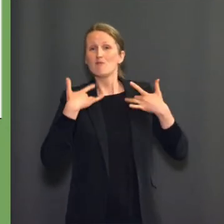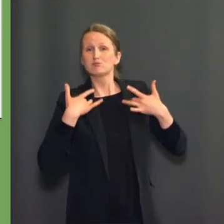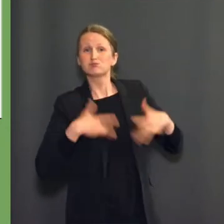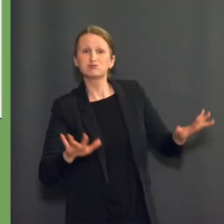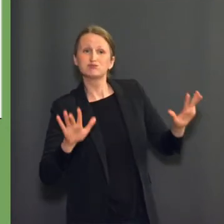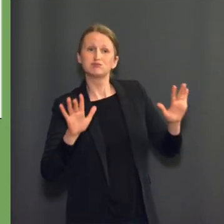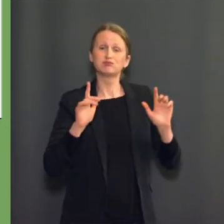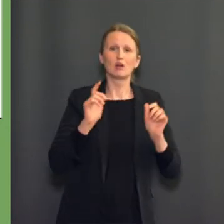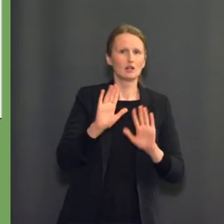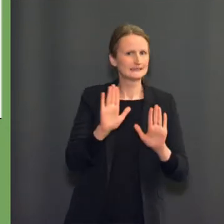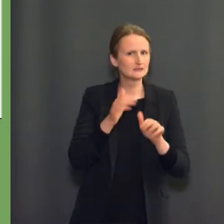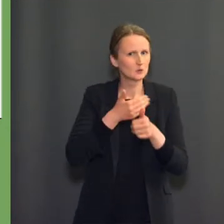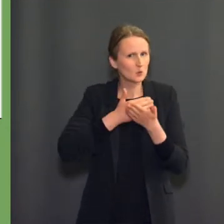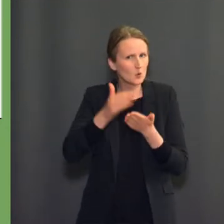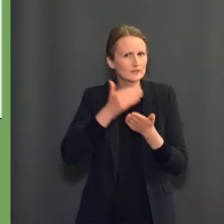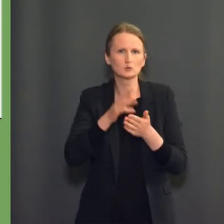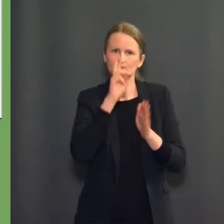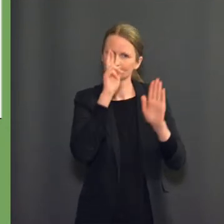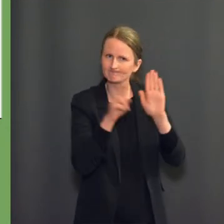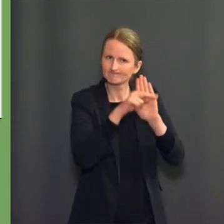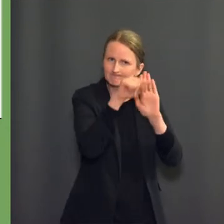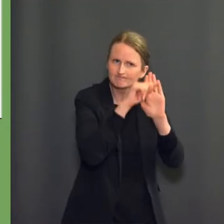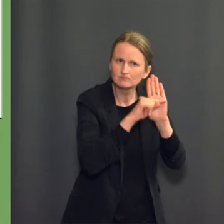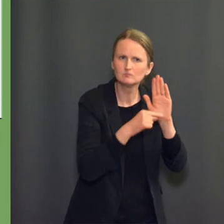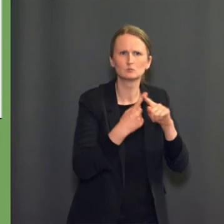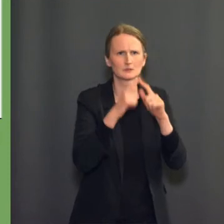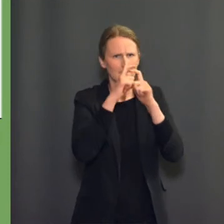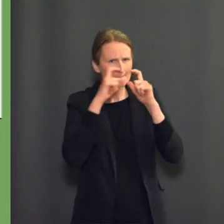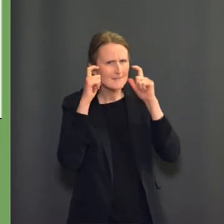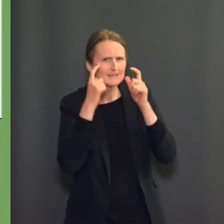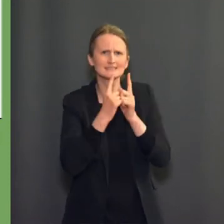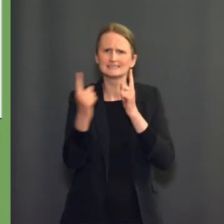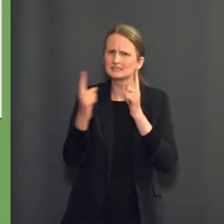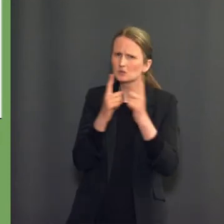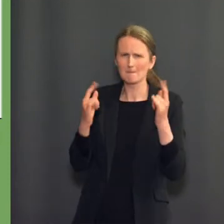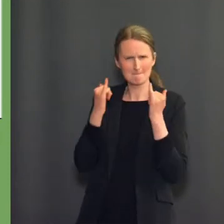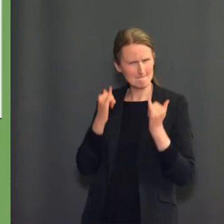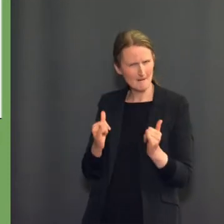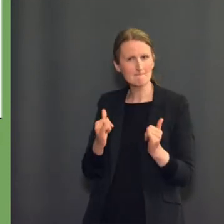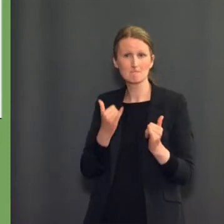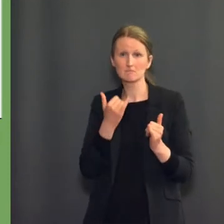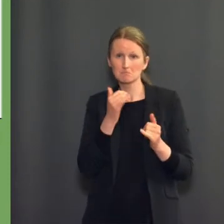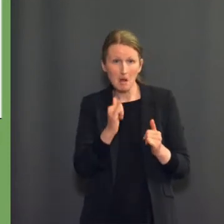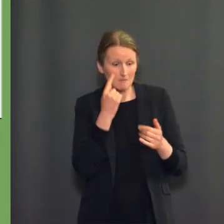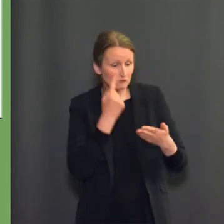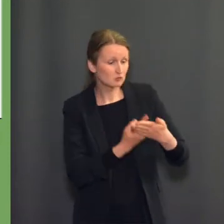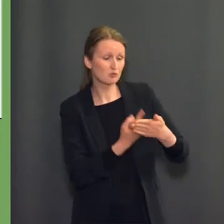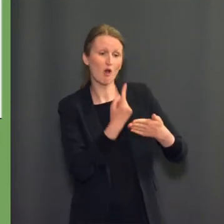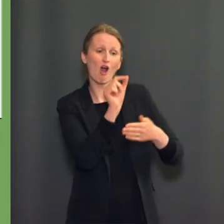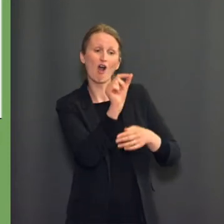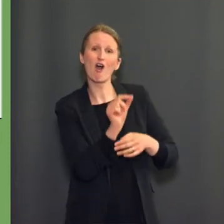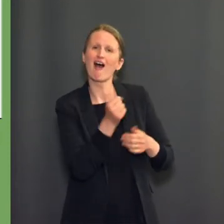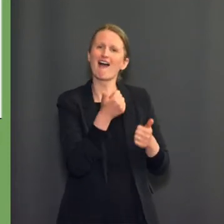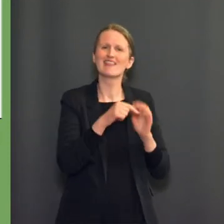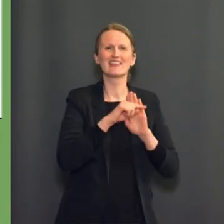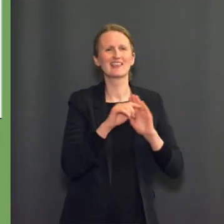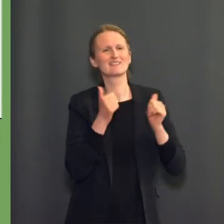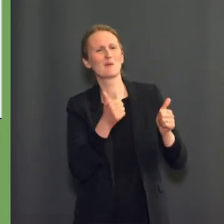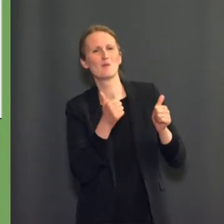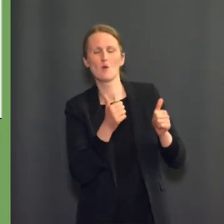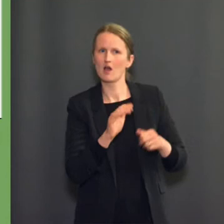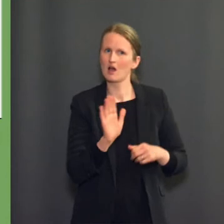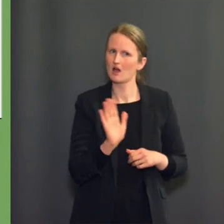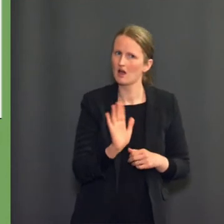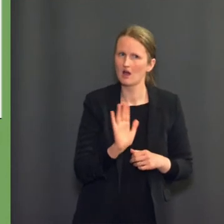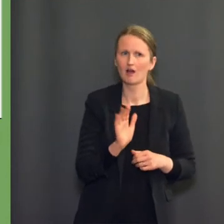moyen sûr d'organiser, par exemple, une fête ou une réunion de famille. D'ailleurs, si d'aventure vous veniez